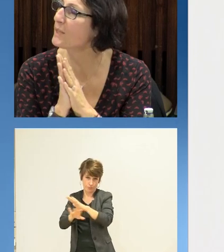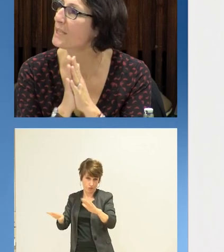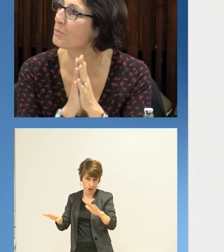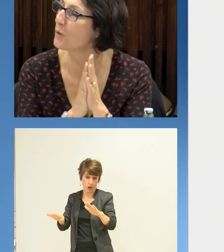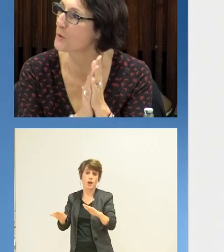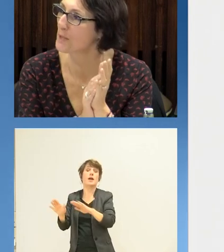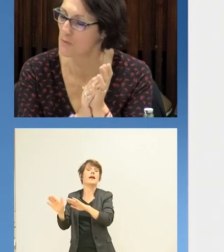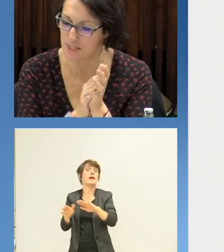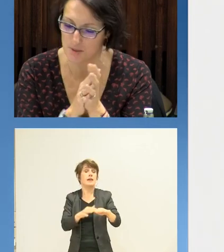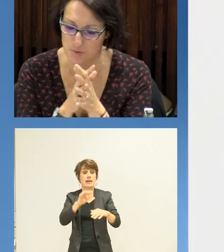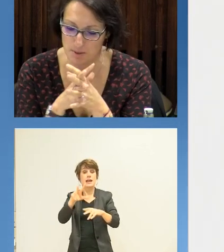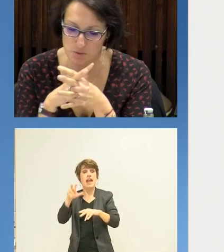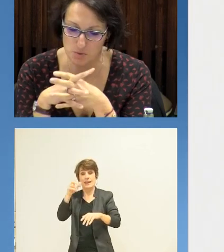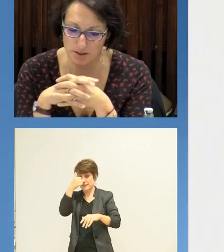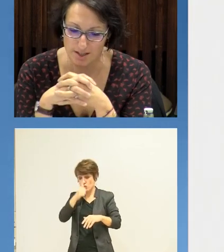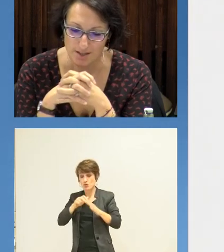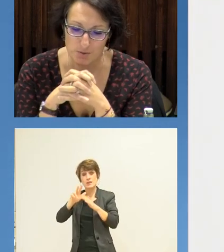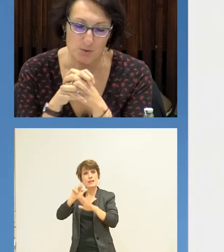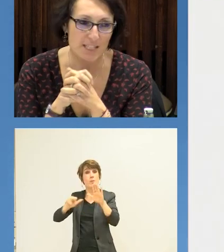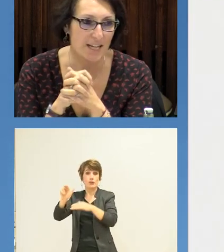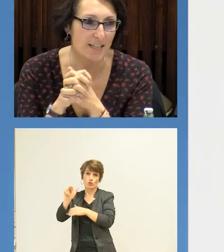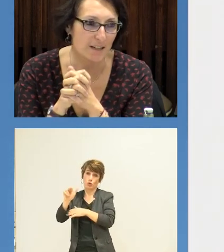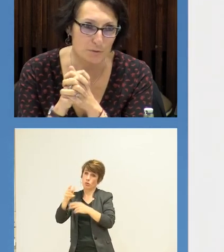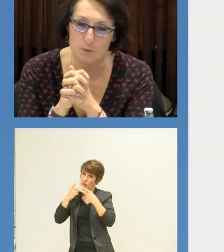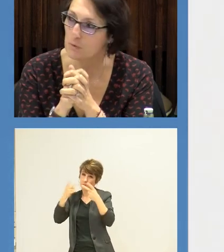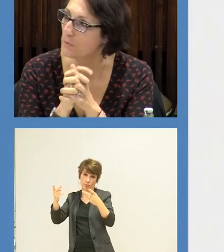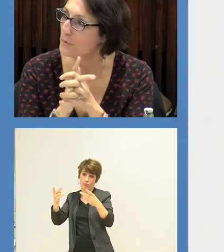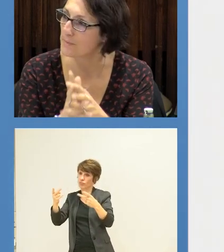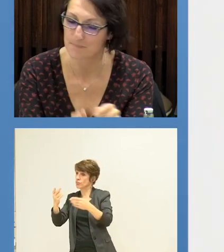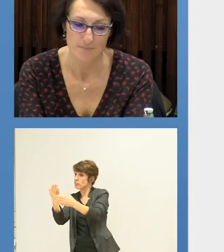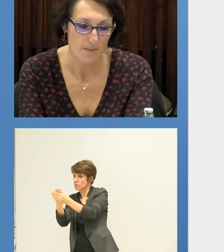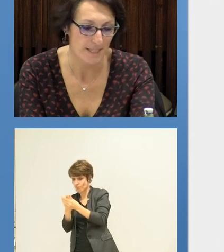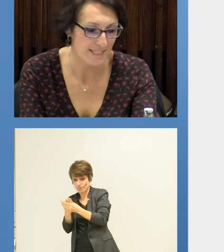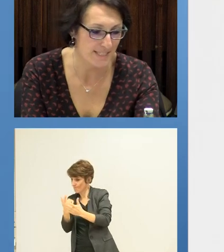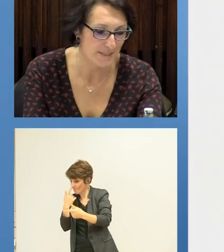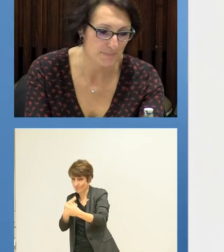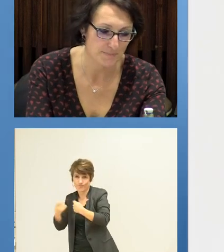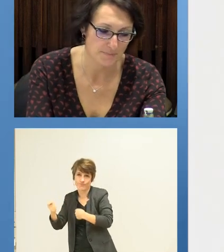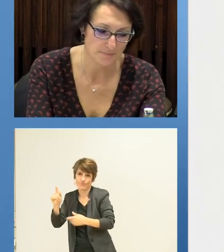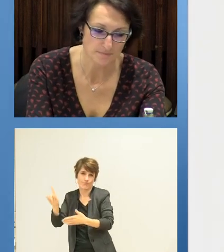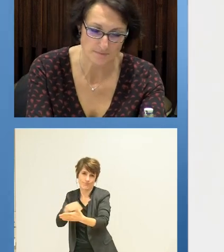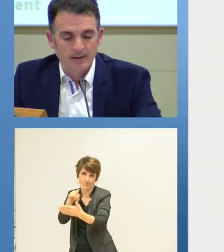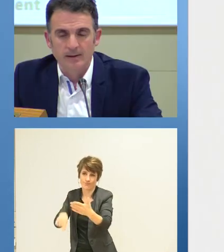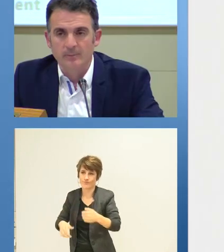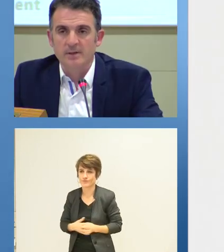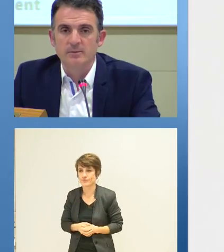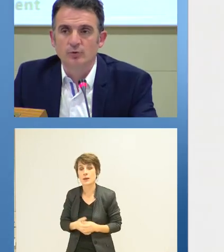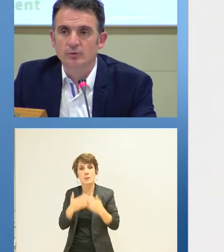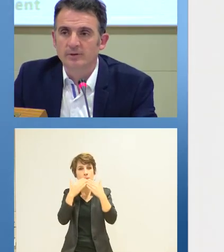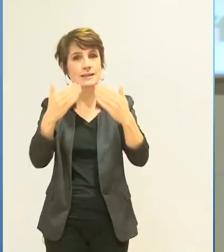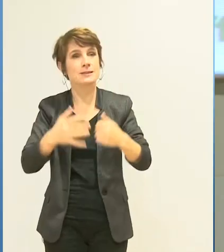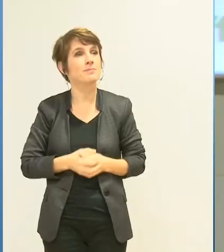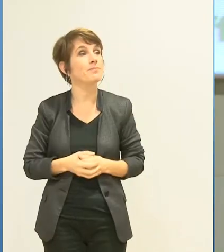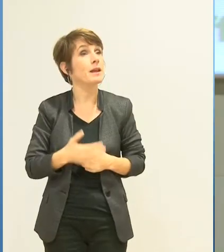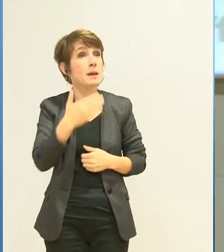pardon et pour l'ancien musée de peinture de le déclarer infructueux merci merci beaucoup